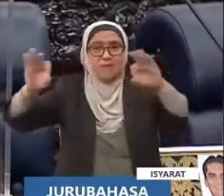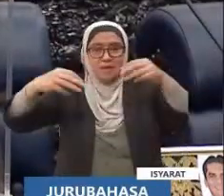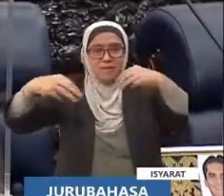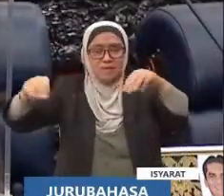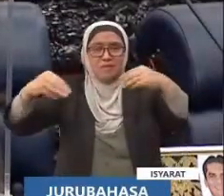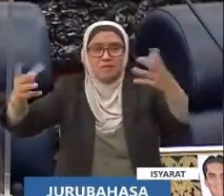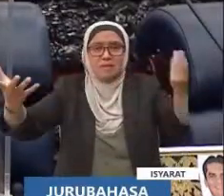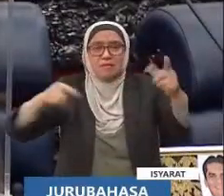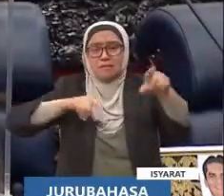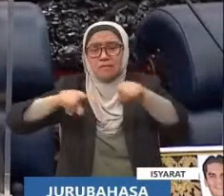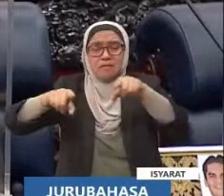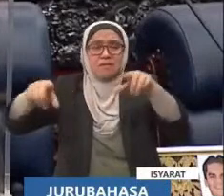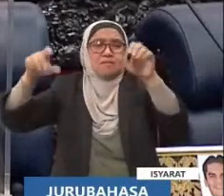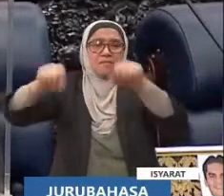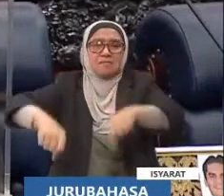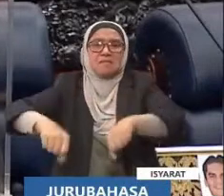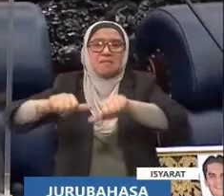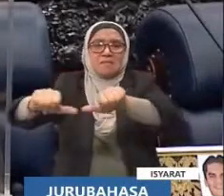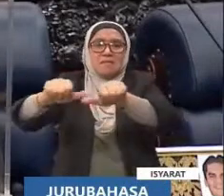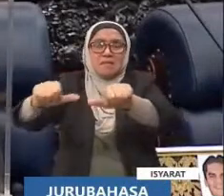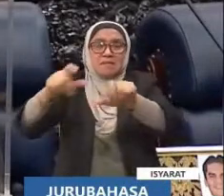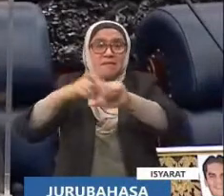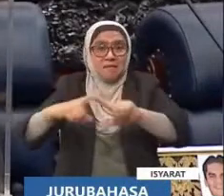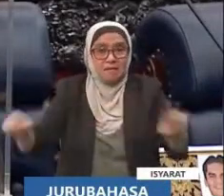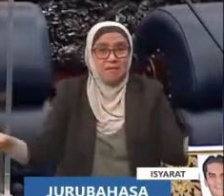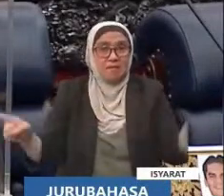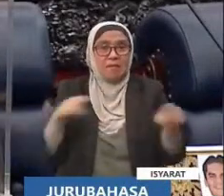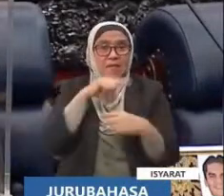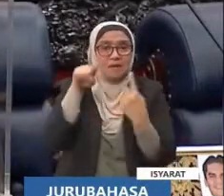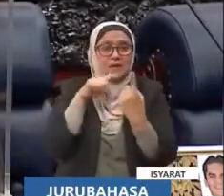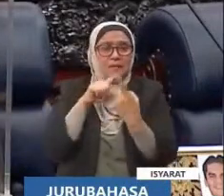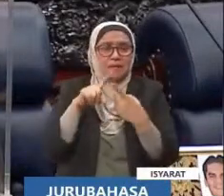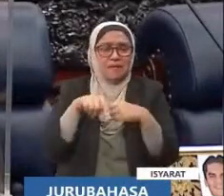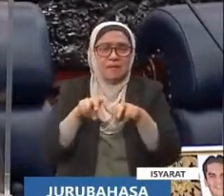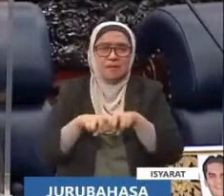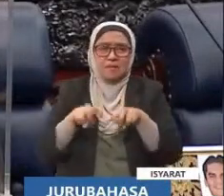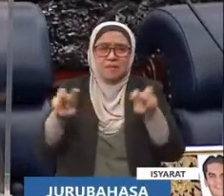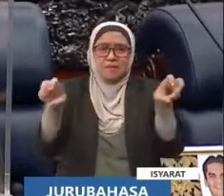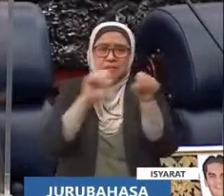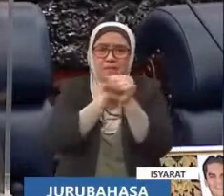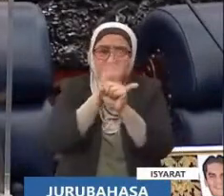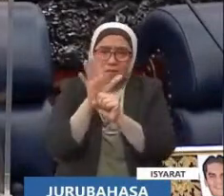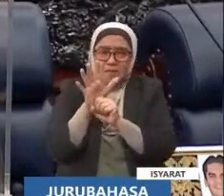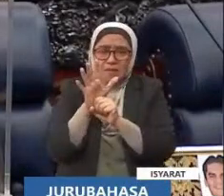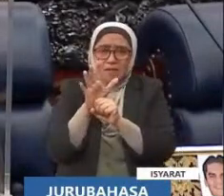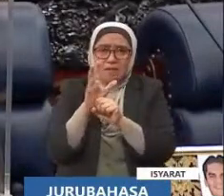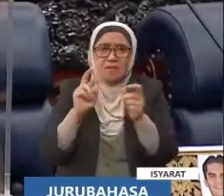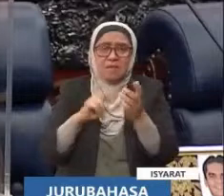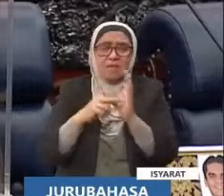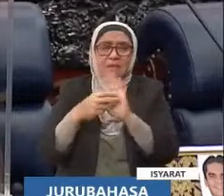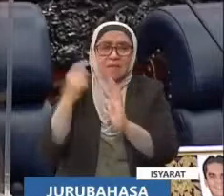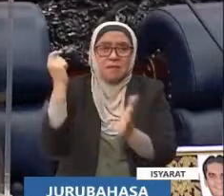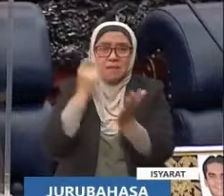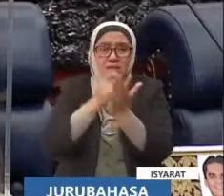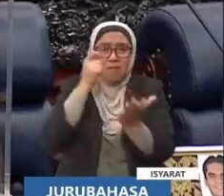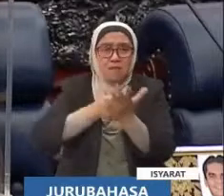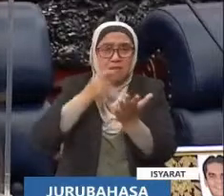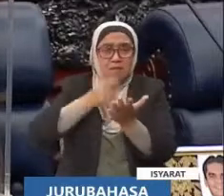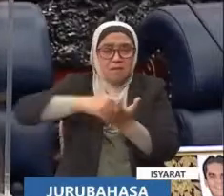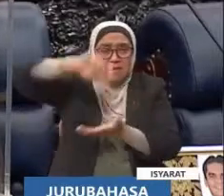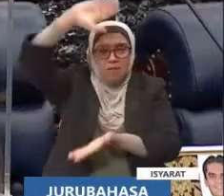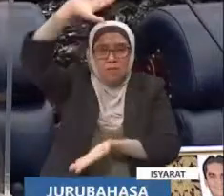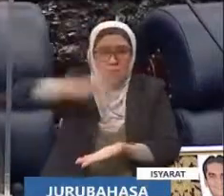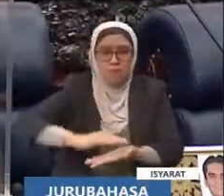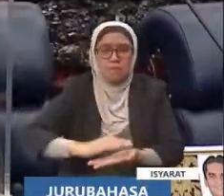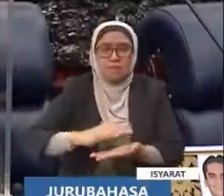pen demi aku yang berlaku ialah kekerapan penerbangan berkurangnya secara Mendadak itu yang menyebabkan sekatan